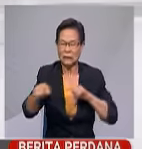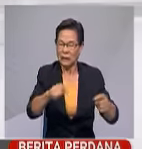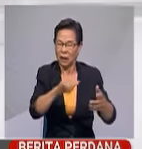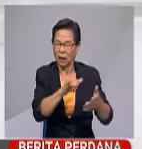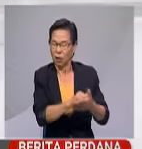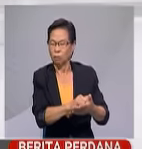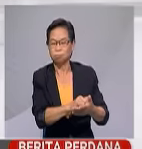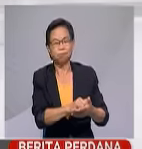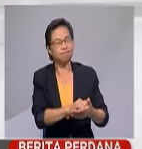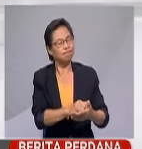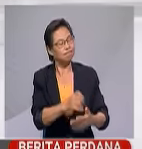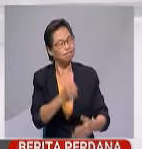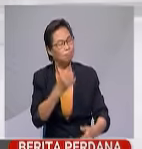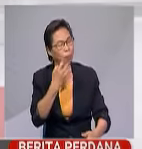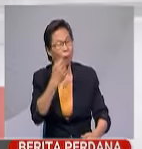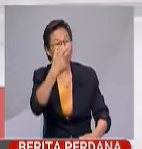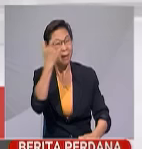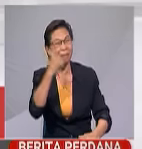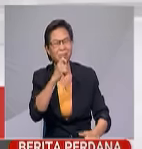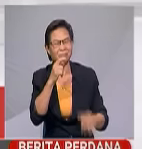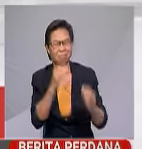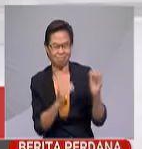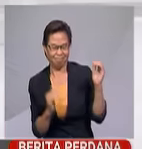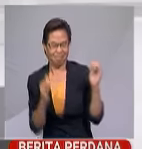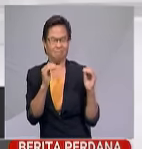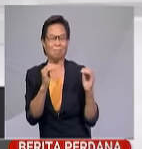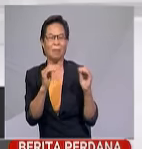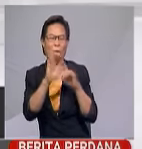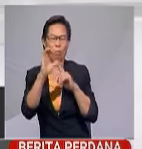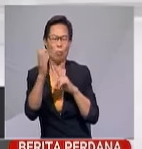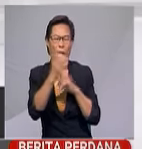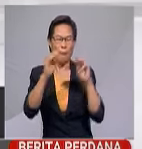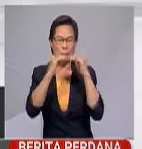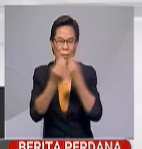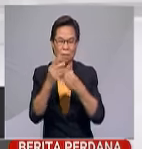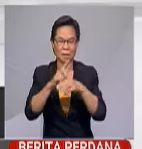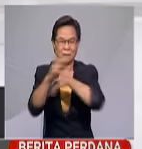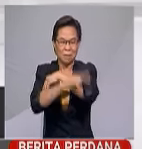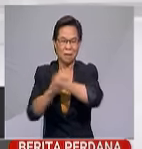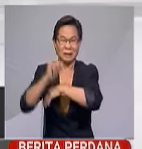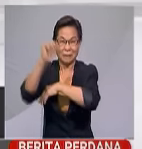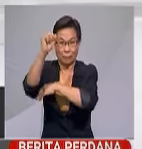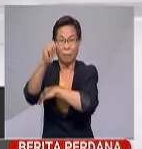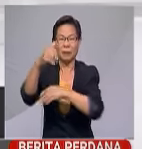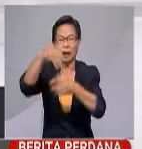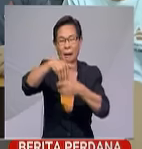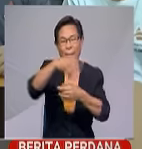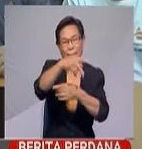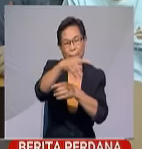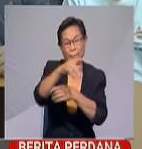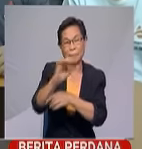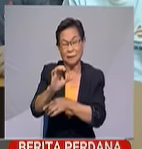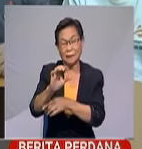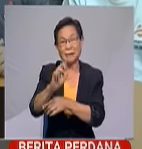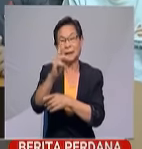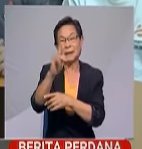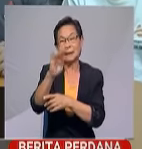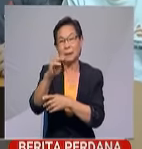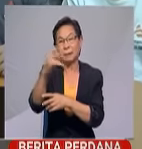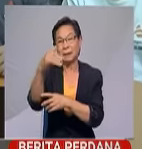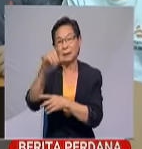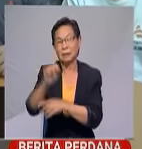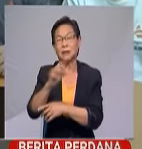tersebut amat dikesali kerana tidak selari dengan budaya masyarakat di negeri Sabah. Dalam sidang media di Kimanis, Hasnul